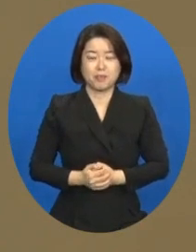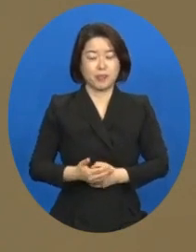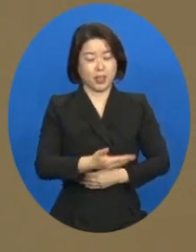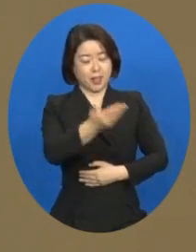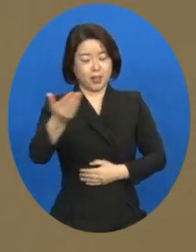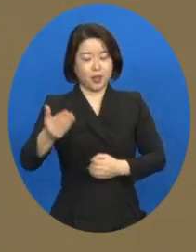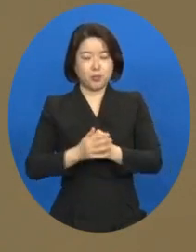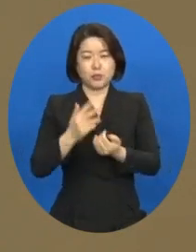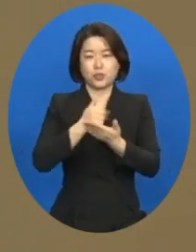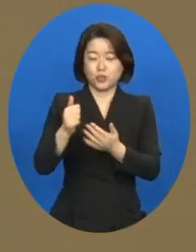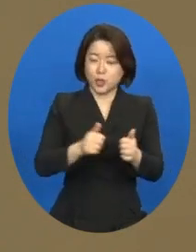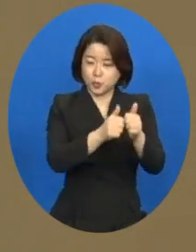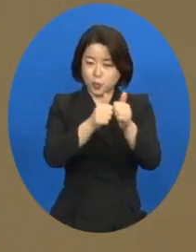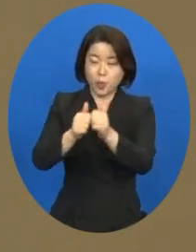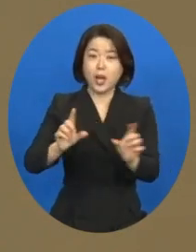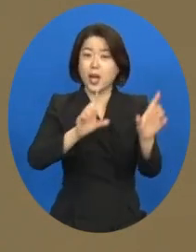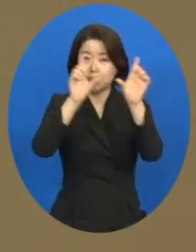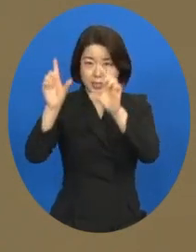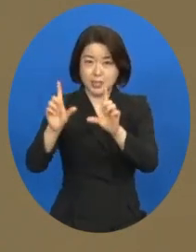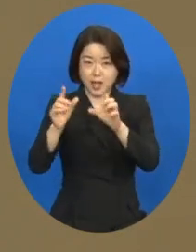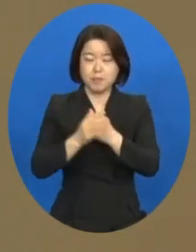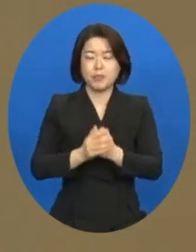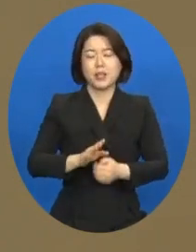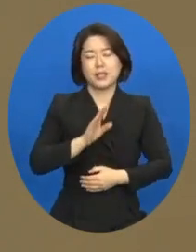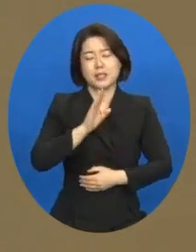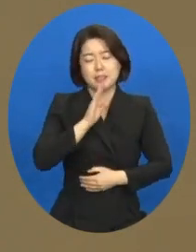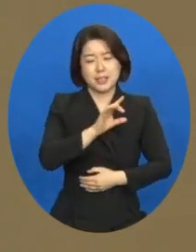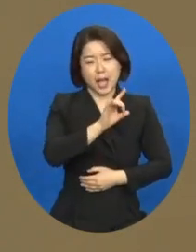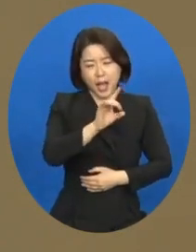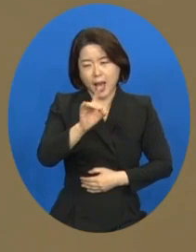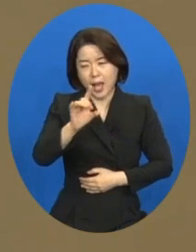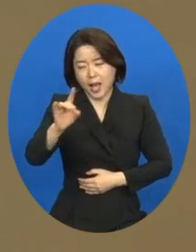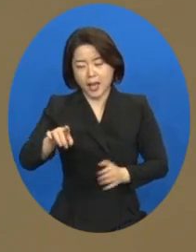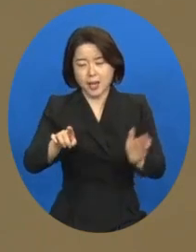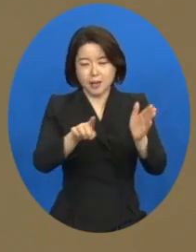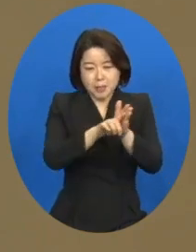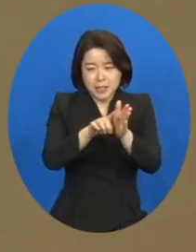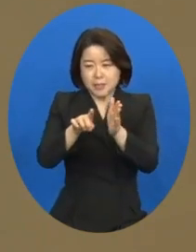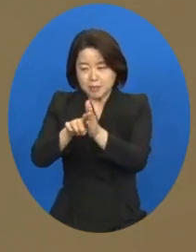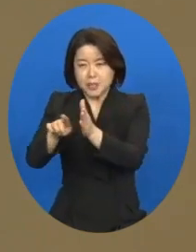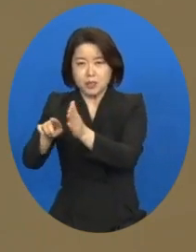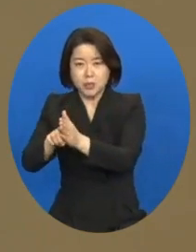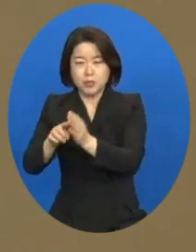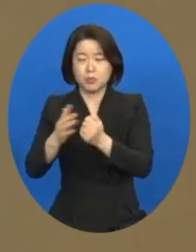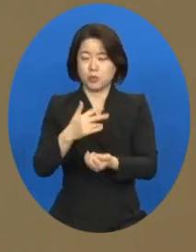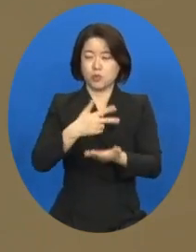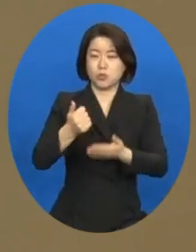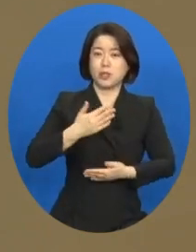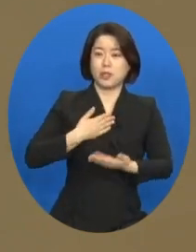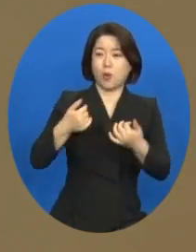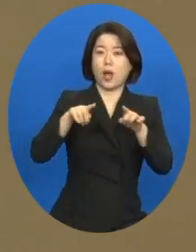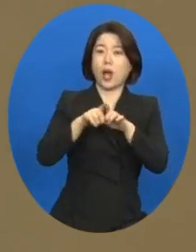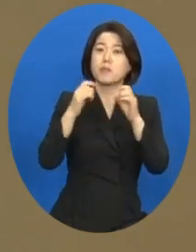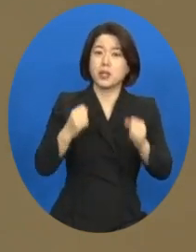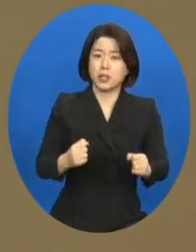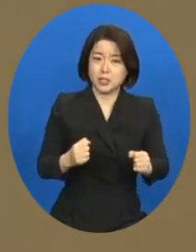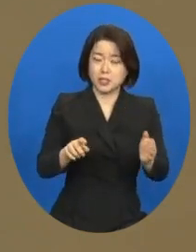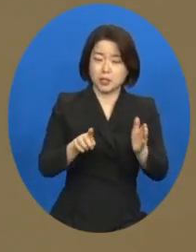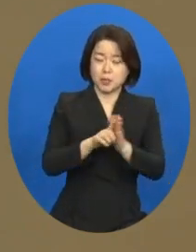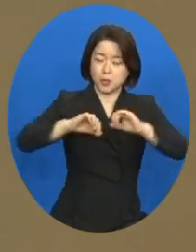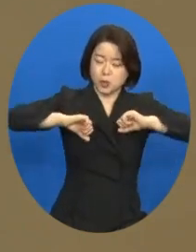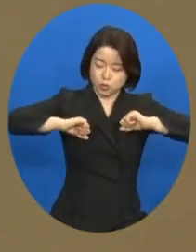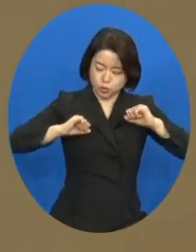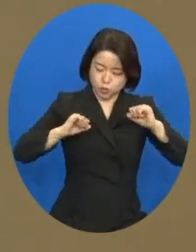여러분 주님과 동행하는 삶은 진짜 하나하나 믿음으로 주님이 나와 함께 계시는 것을 믿고